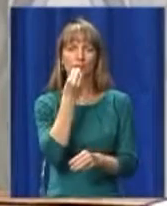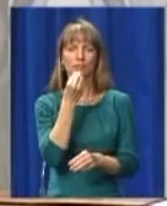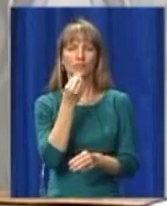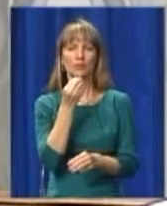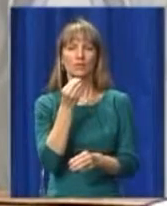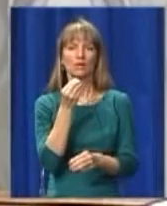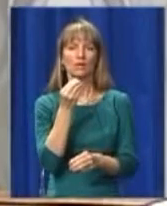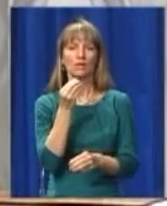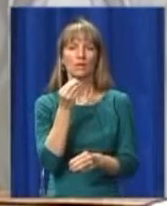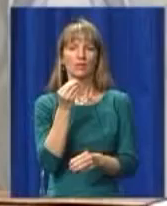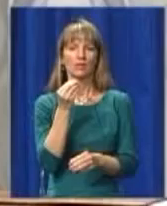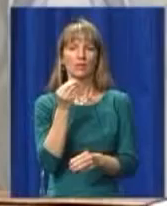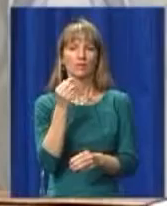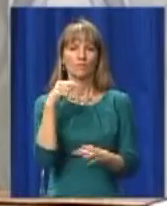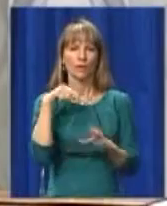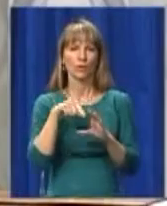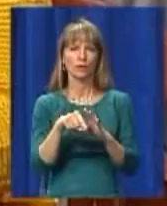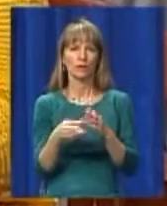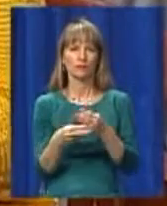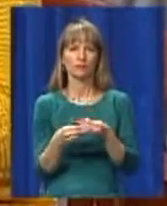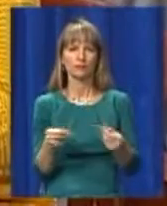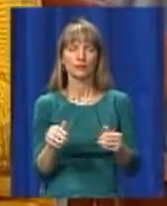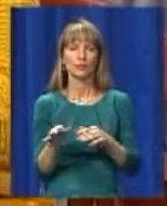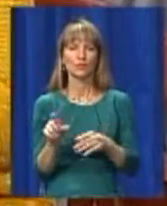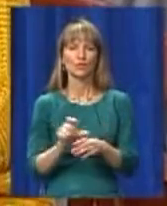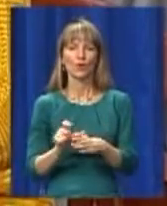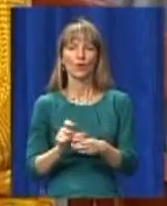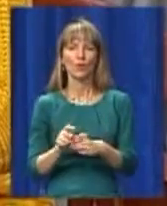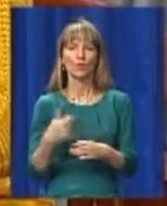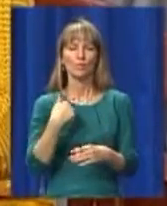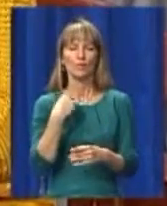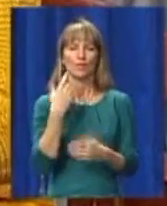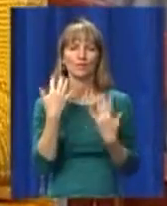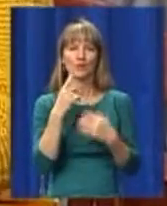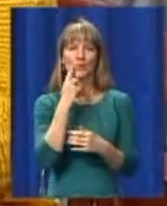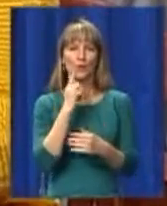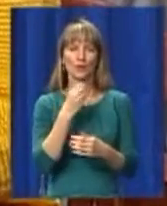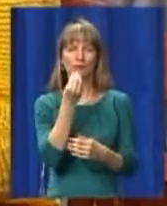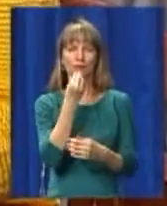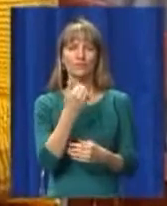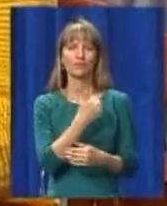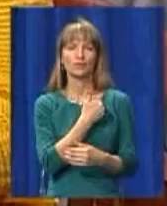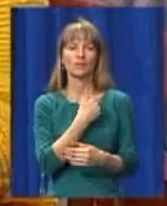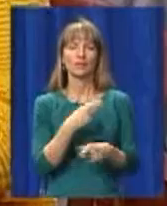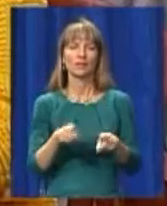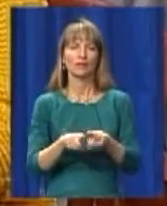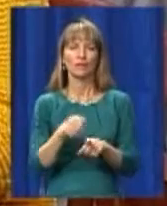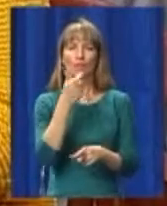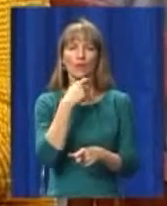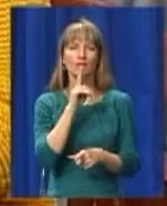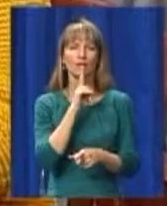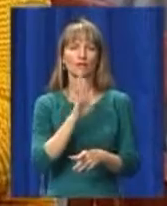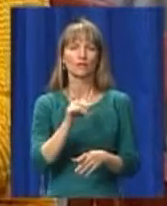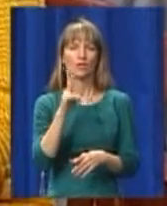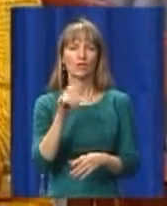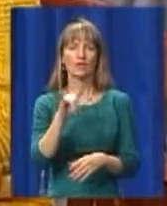суфлі, а в ньому такий соплений шоколад. Ой, в мене вже слюнки потекли, вже хочеться навіть того ж морозиво, не дивлячись, що